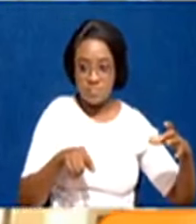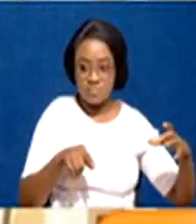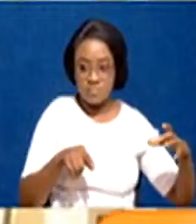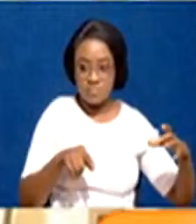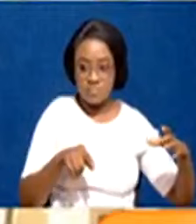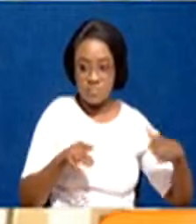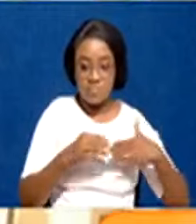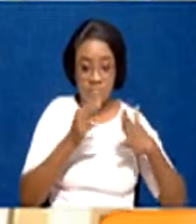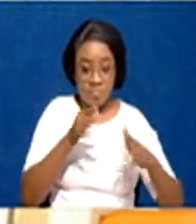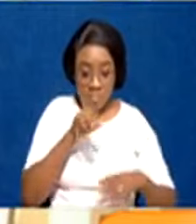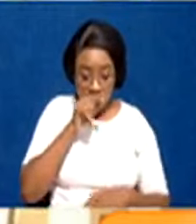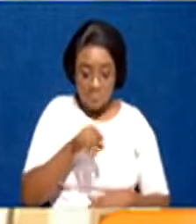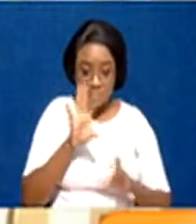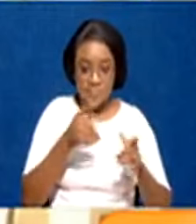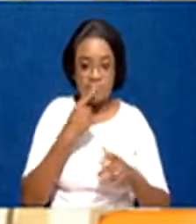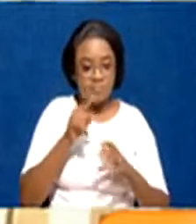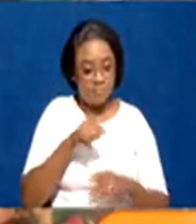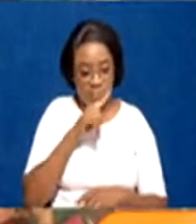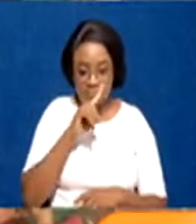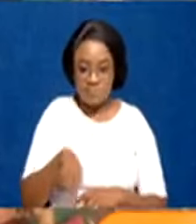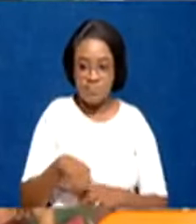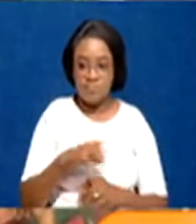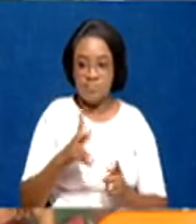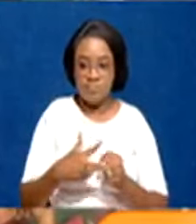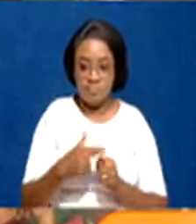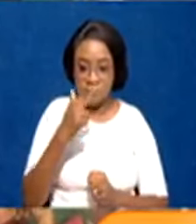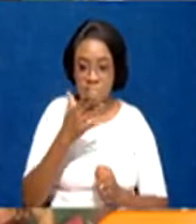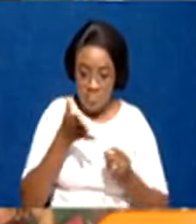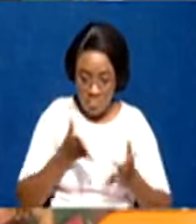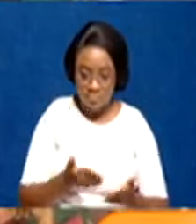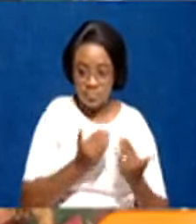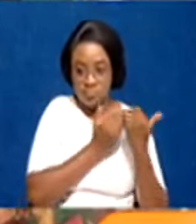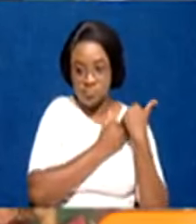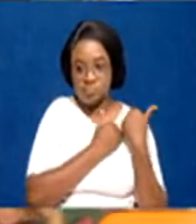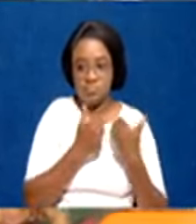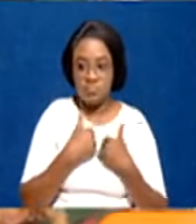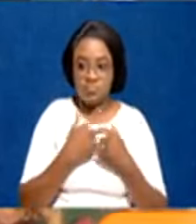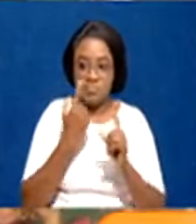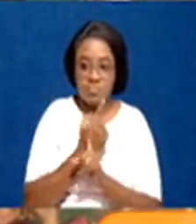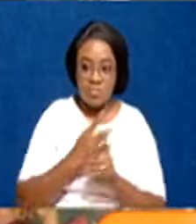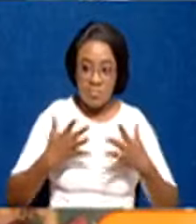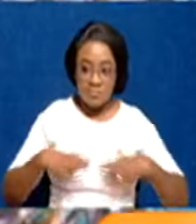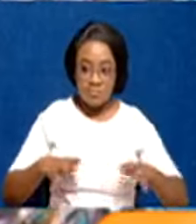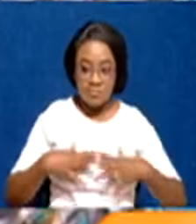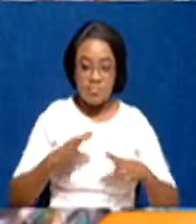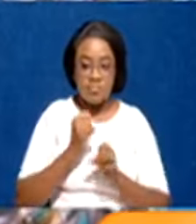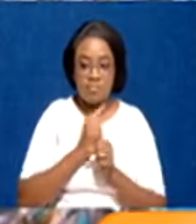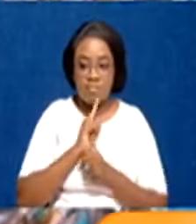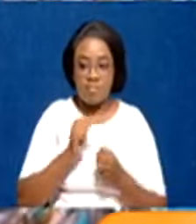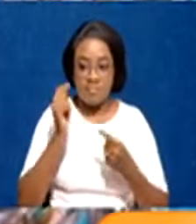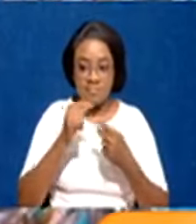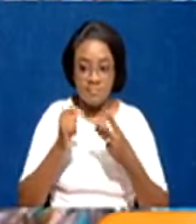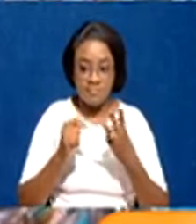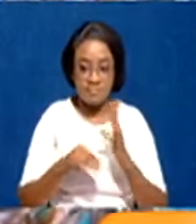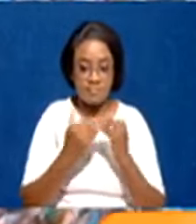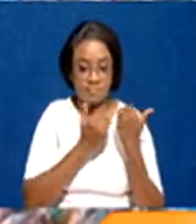kufanya ukeketaji ya watoto. Kibarua sasa kinasalia mikononi mwa wadau kuhakikisha wanatekeleza ahadi hizo